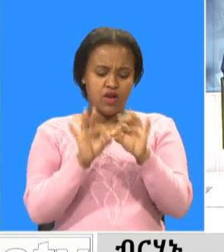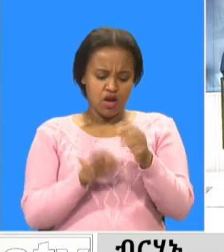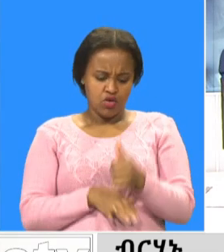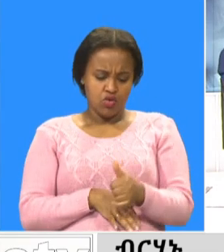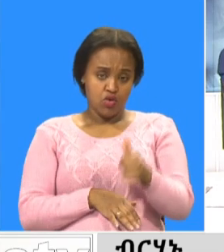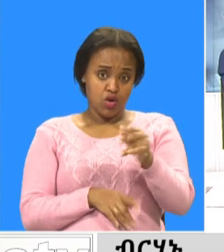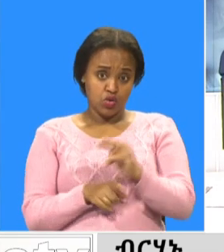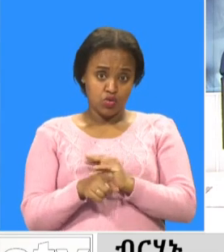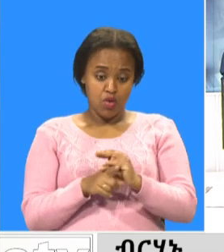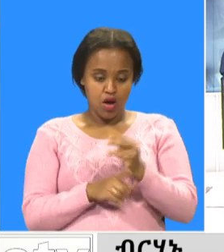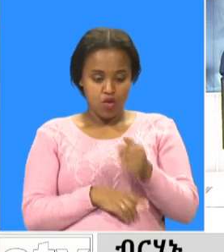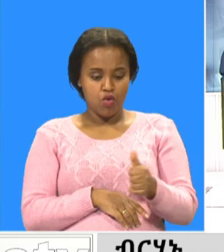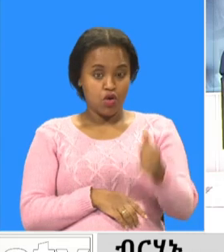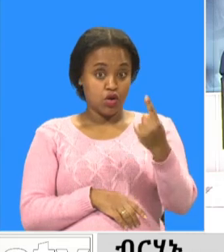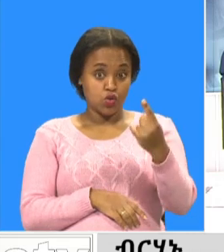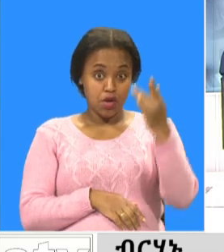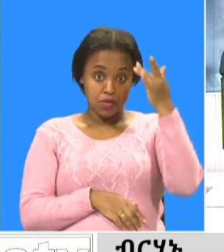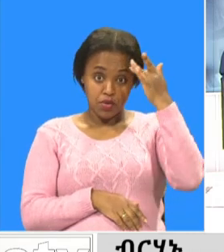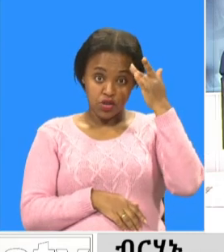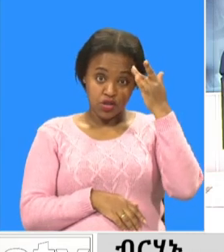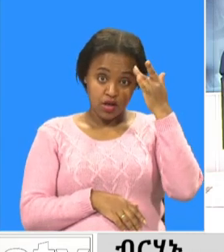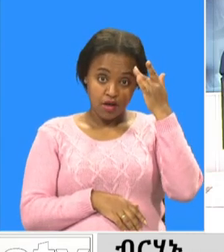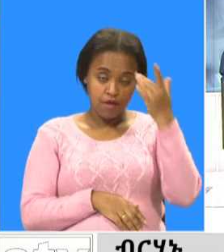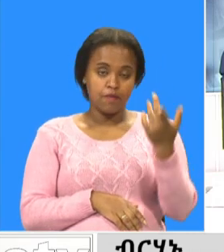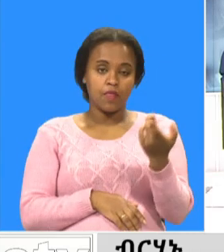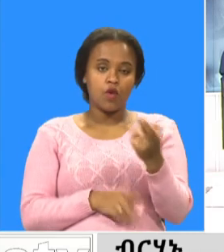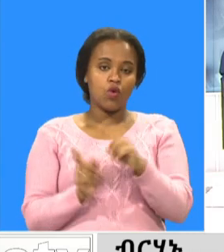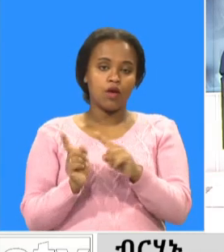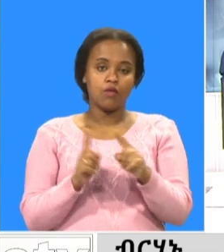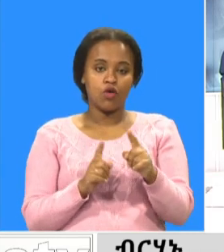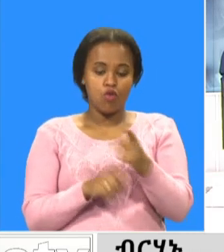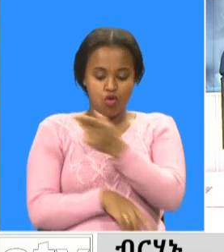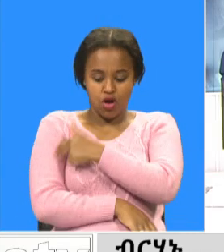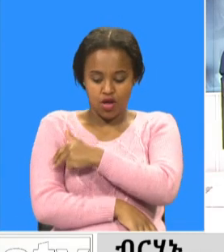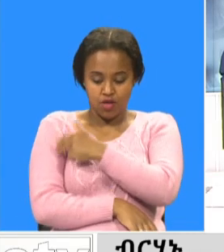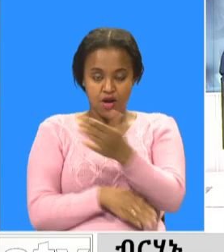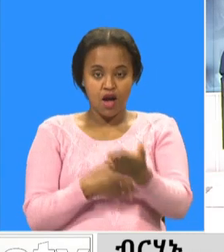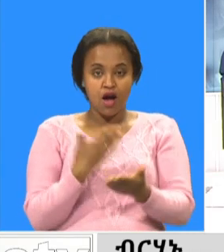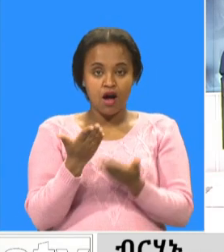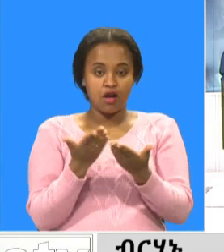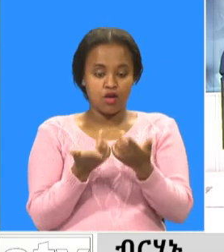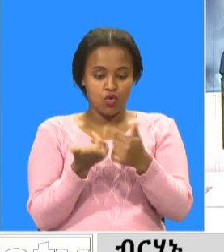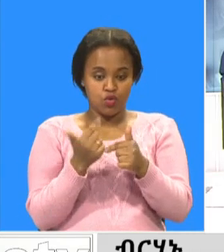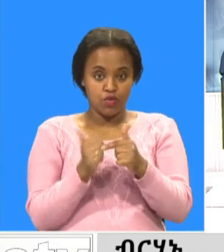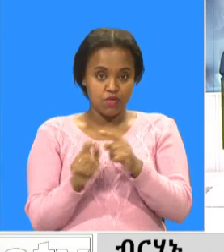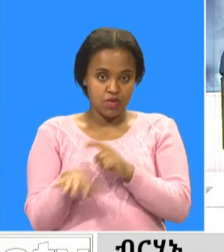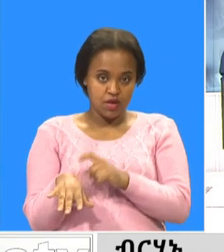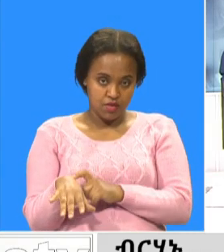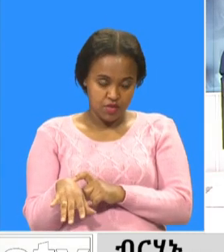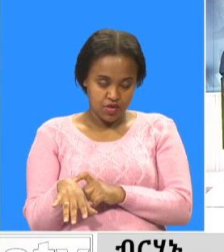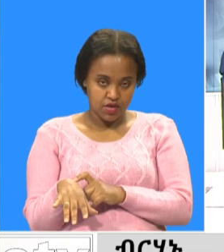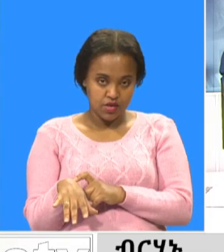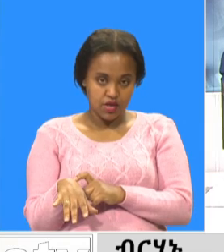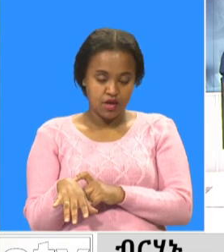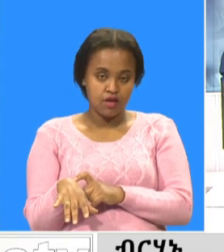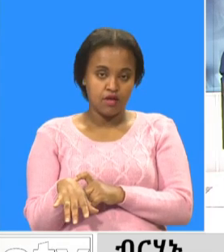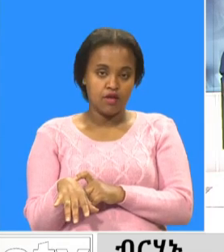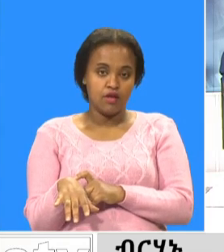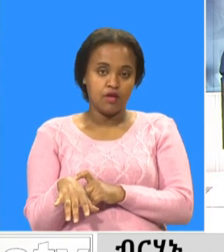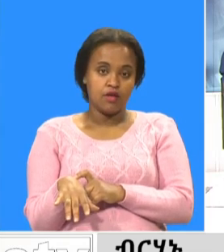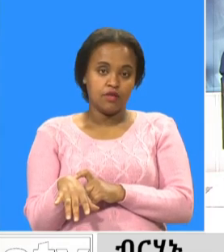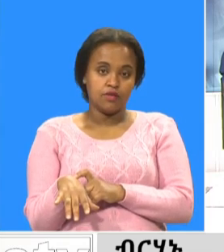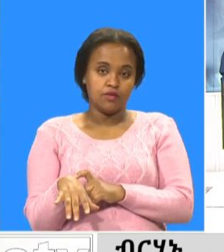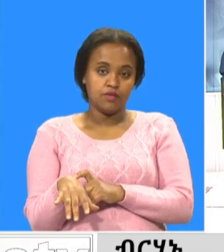ራሱ አንድ በሽተኛ ወይም ደግሞ ለህክምና አገልግሎት በሚመጣበት ጊዜ